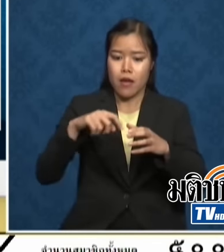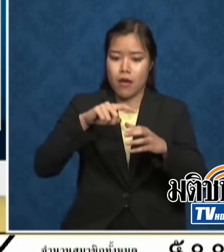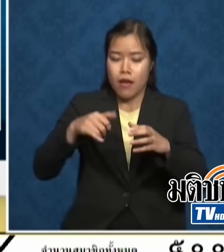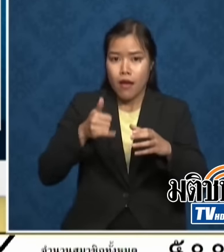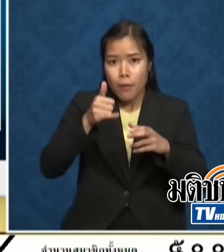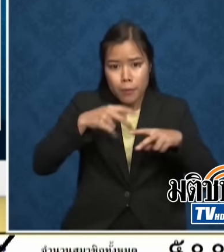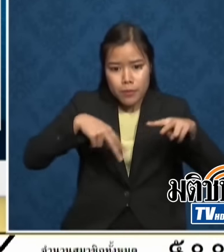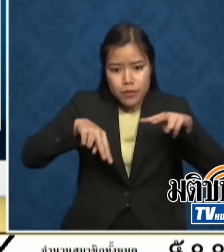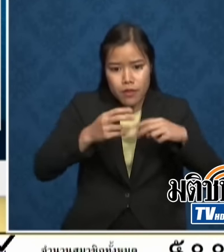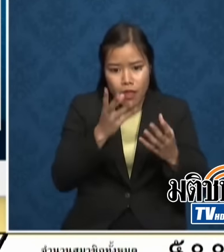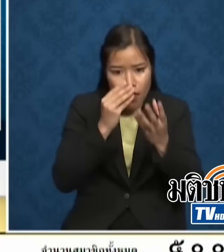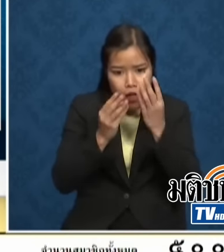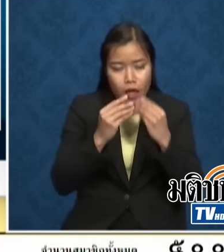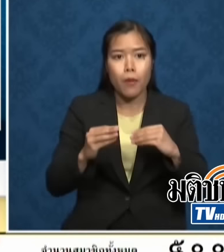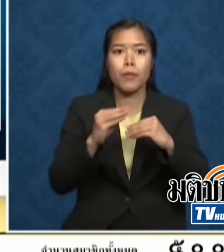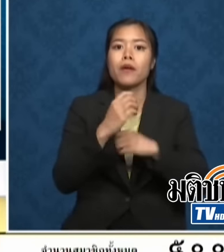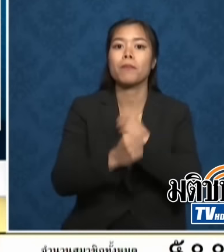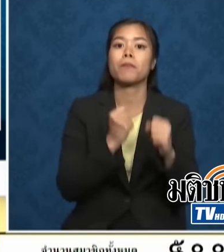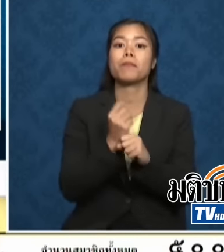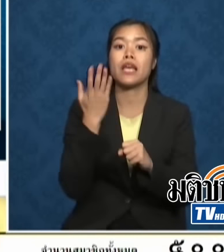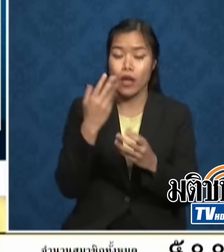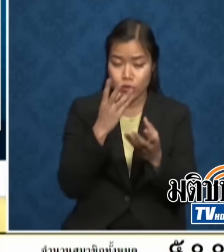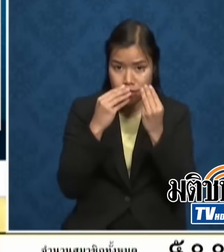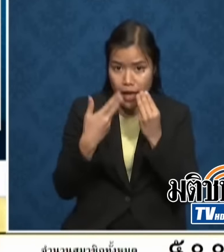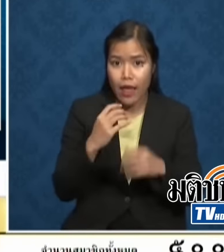เพิ่มอย่างที่ปีที่แล้วก็ศึกษามาแล้วปีนี้ก็ยังจะศึกษาอีกเนี่ย